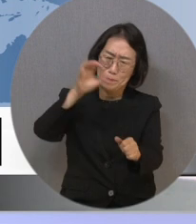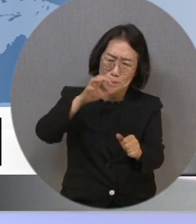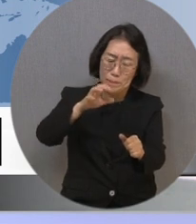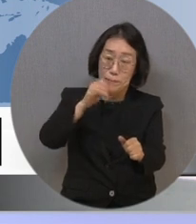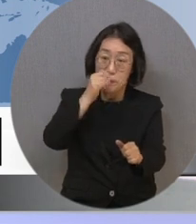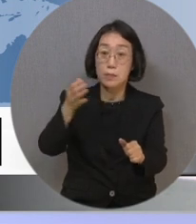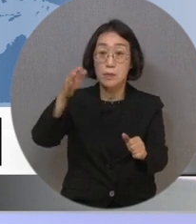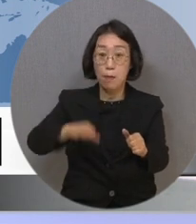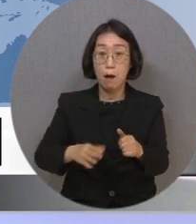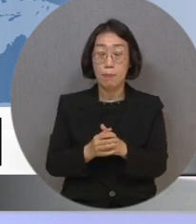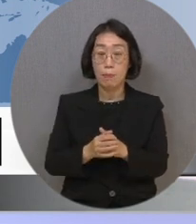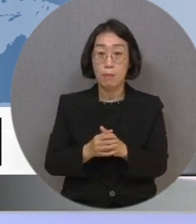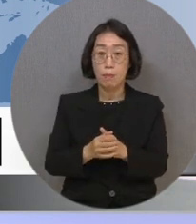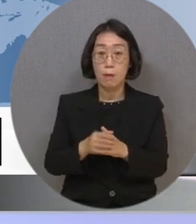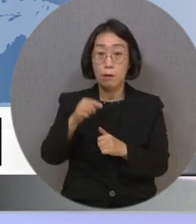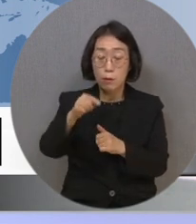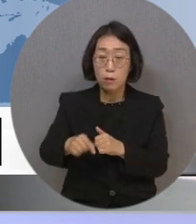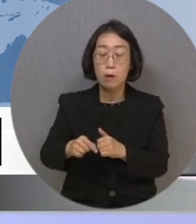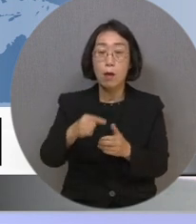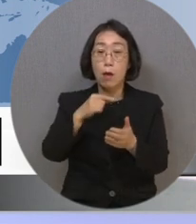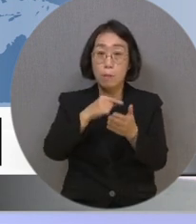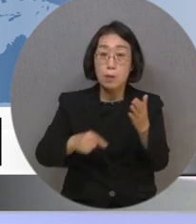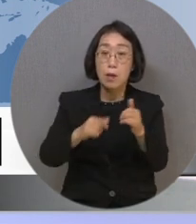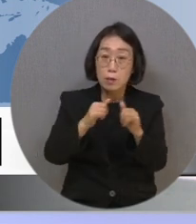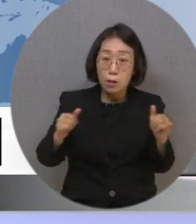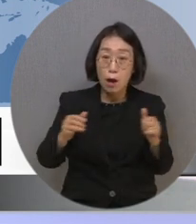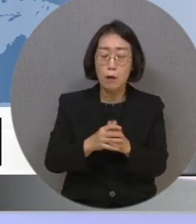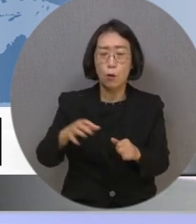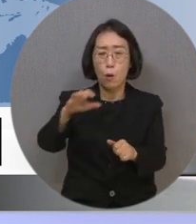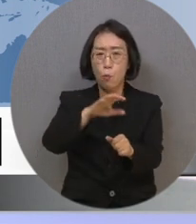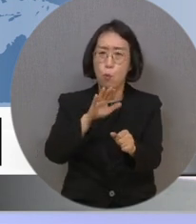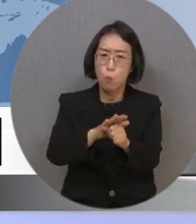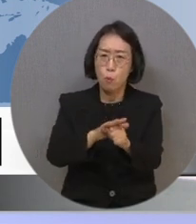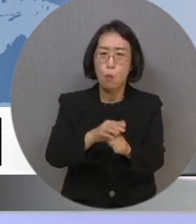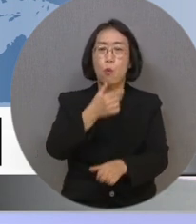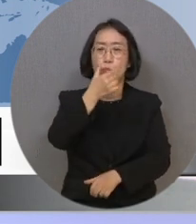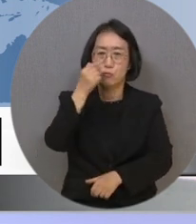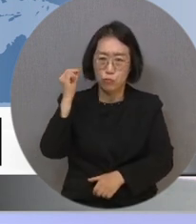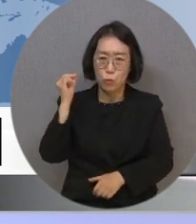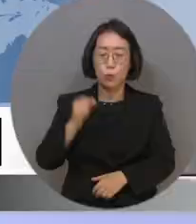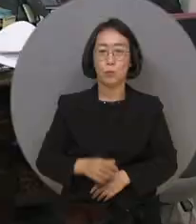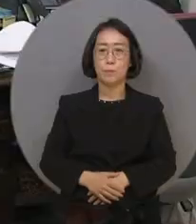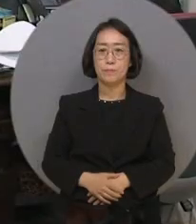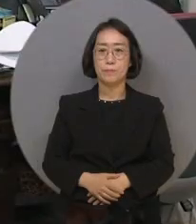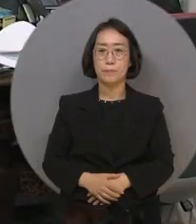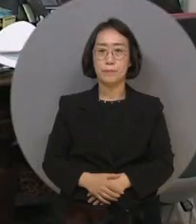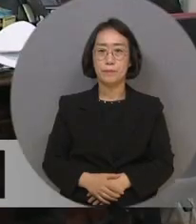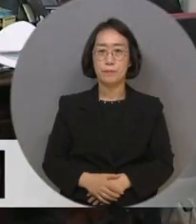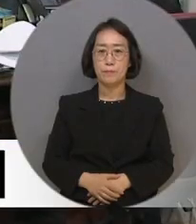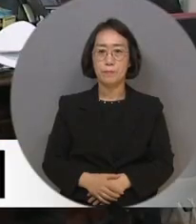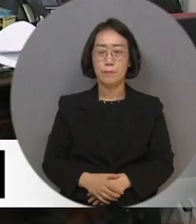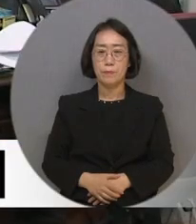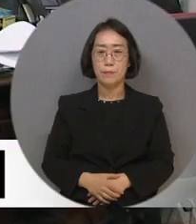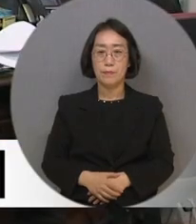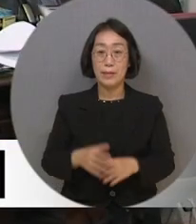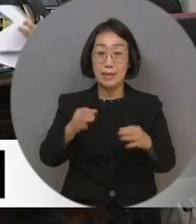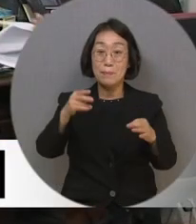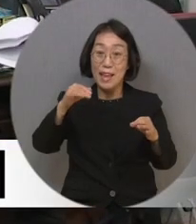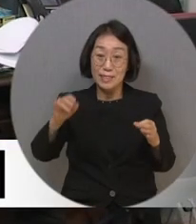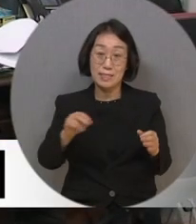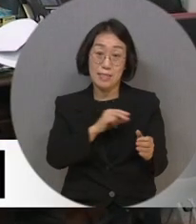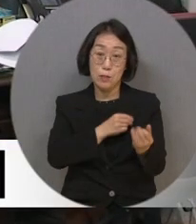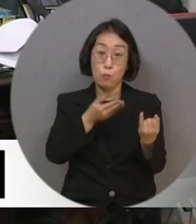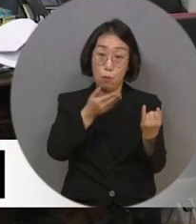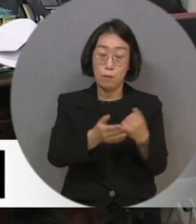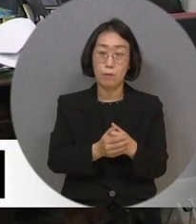반에 학대 피해 장애인에 대한 사후 지원은 부족하다는 겁니다 김예지 의원실이 보건